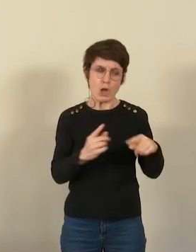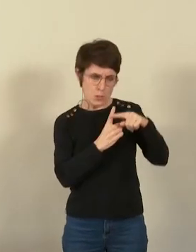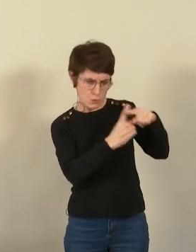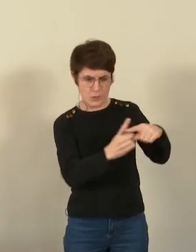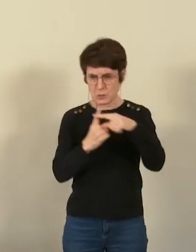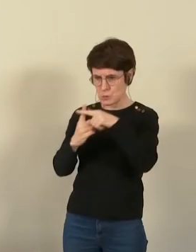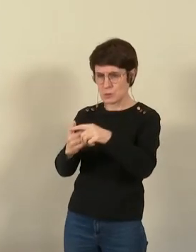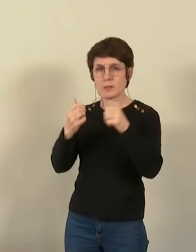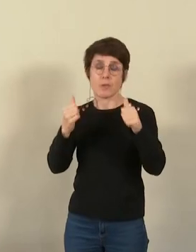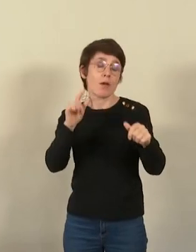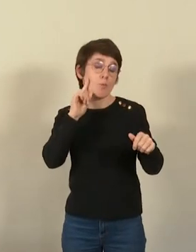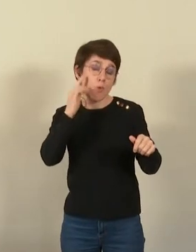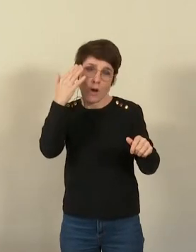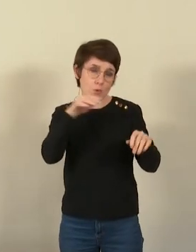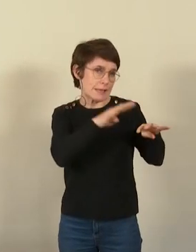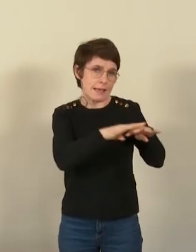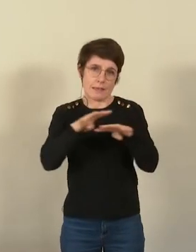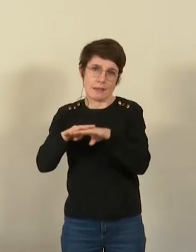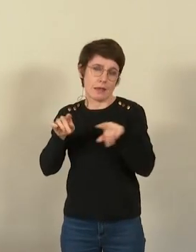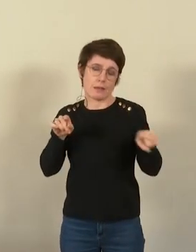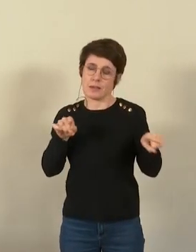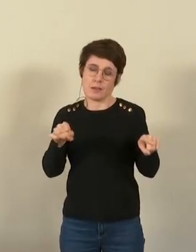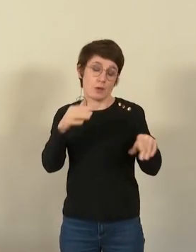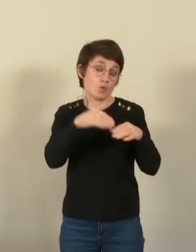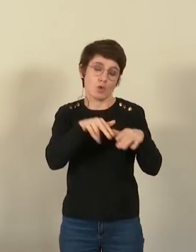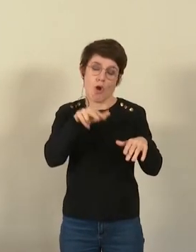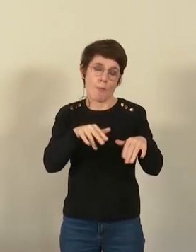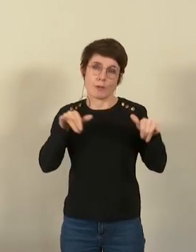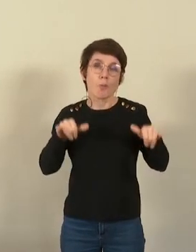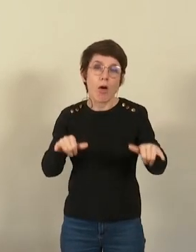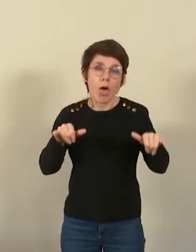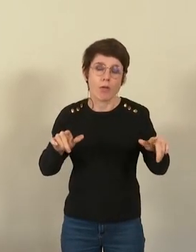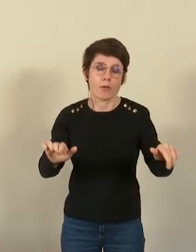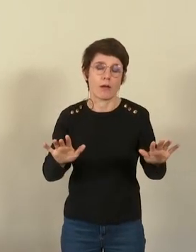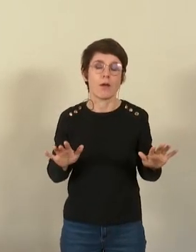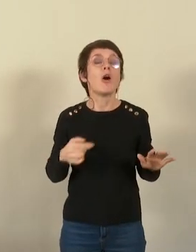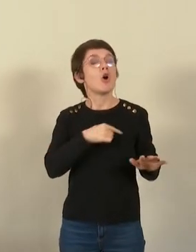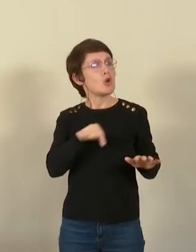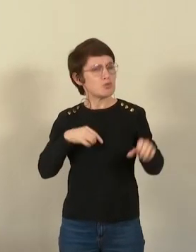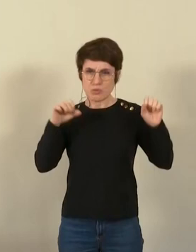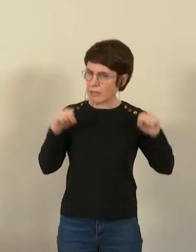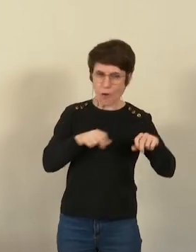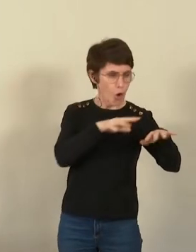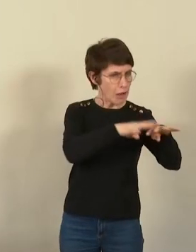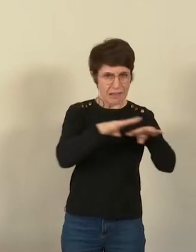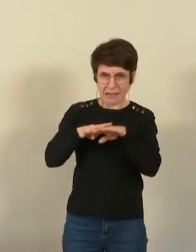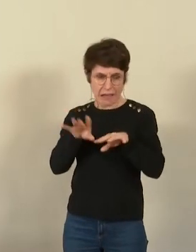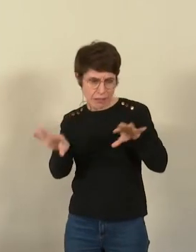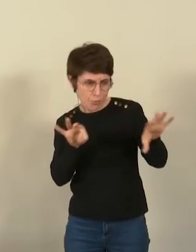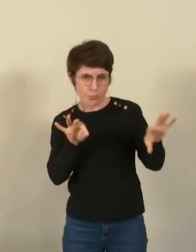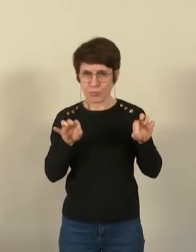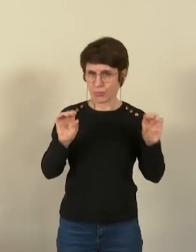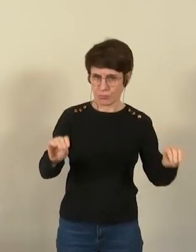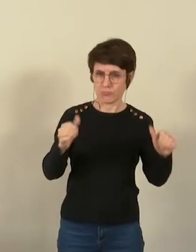malheureusement assez connus pour être propic au logement dégradé et si nous souscrivons pleinement à ces choix de quartier nous considérons qu'il faudra